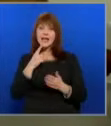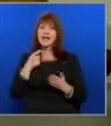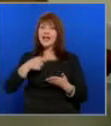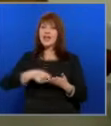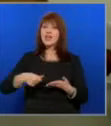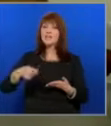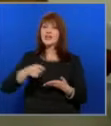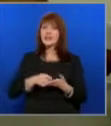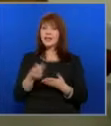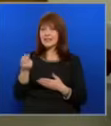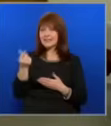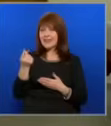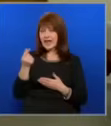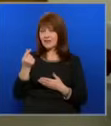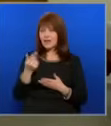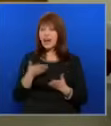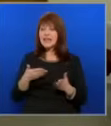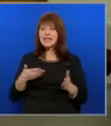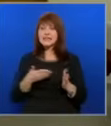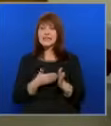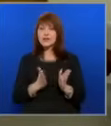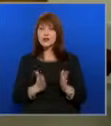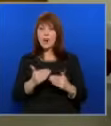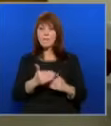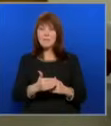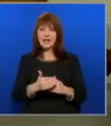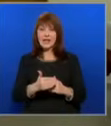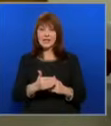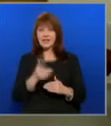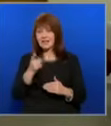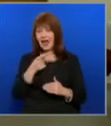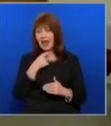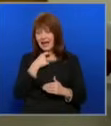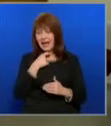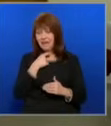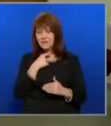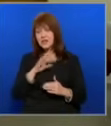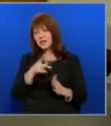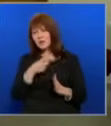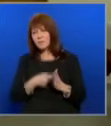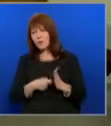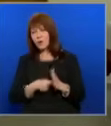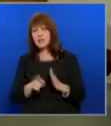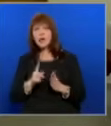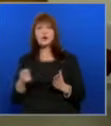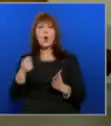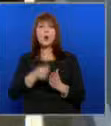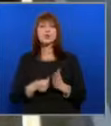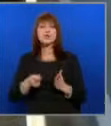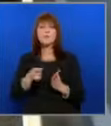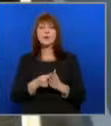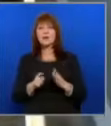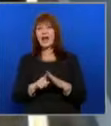средства срещу миноритарни пакети от дела на клуба или просто като спонсори и